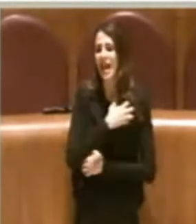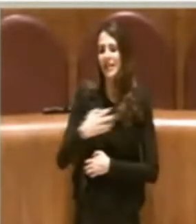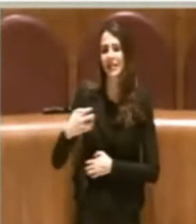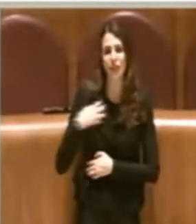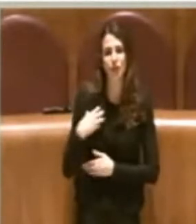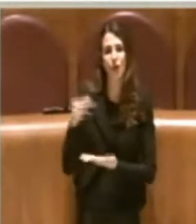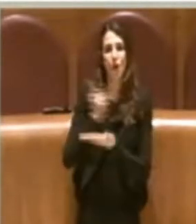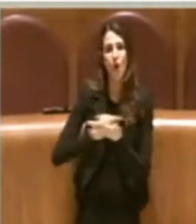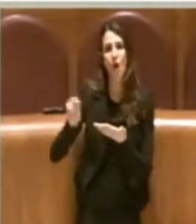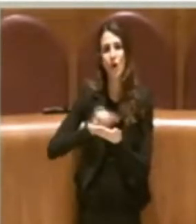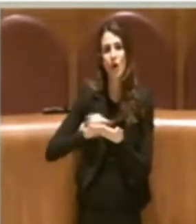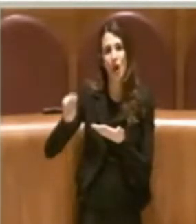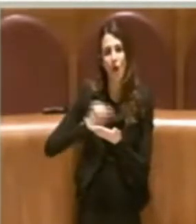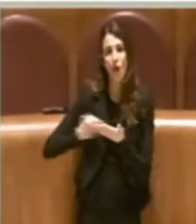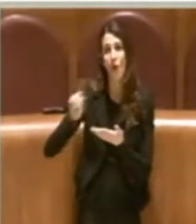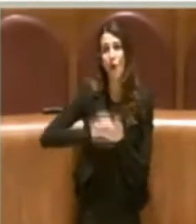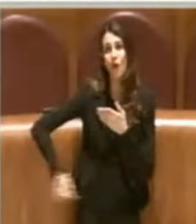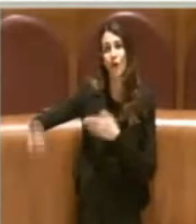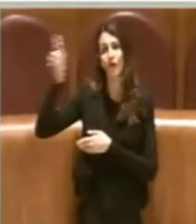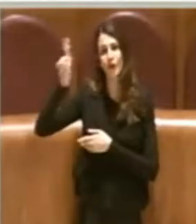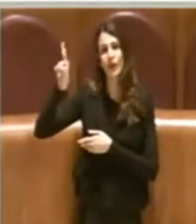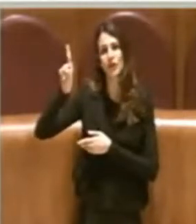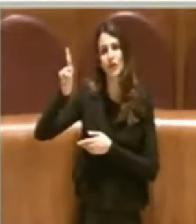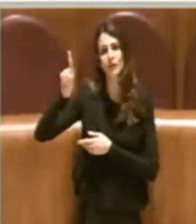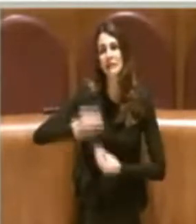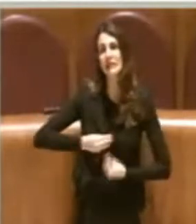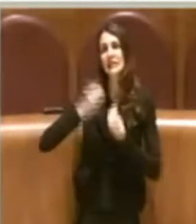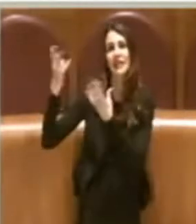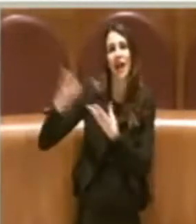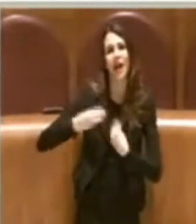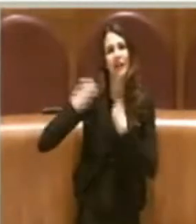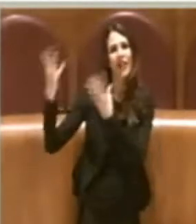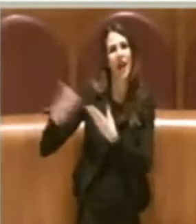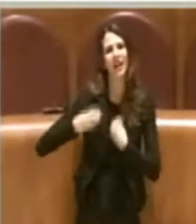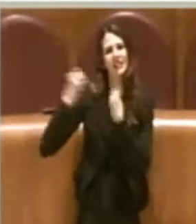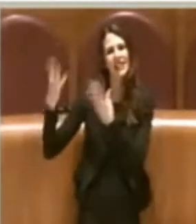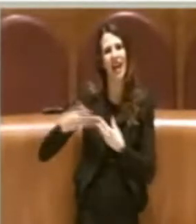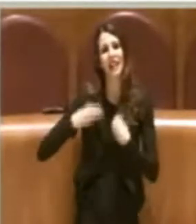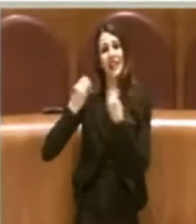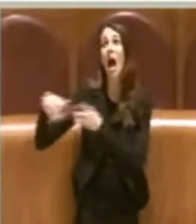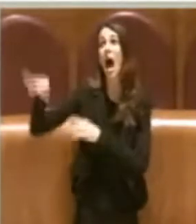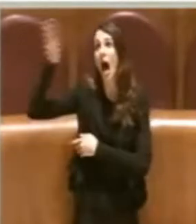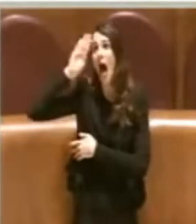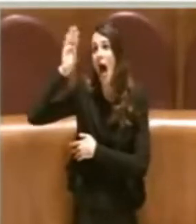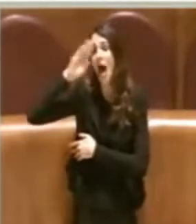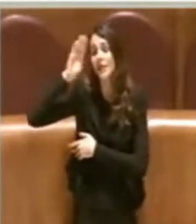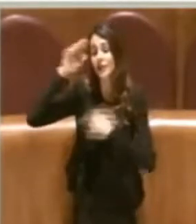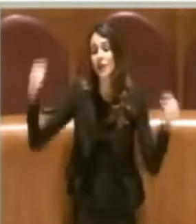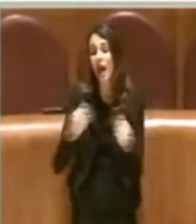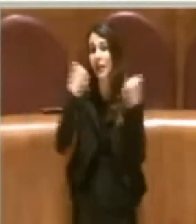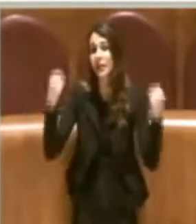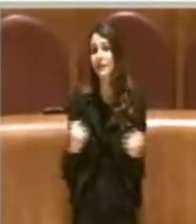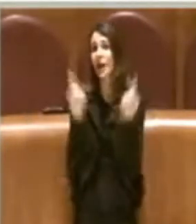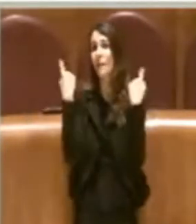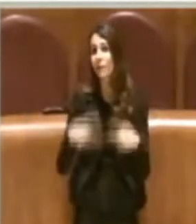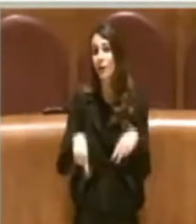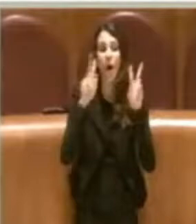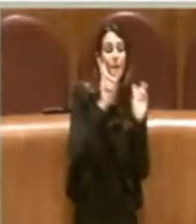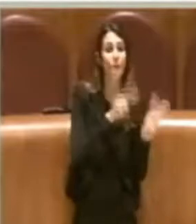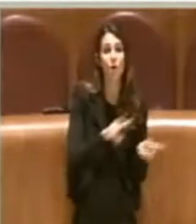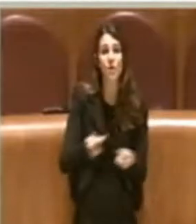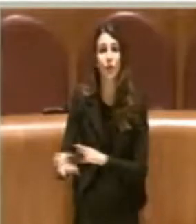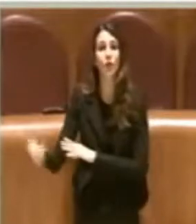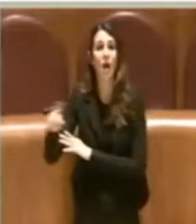di prestare attenzione a questo tipo di attività, perché per noi è fondamentale che poi i cittadini, oltre a